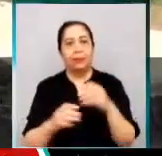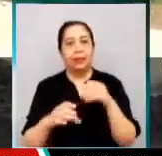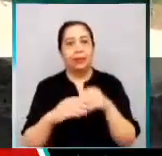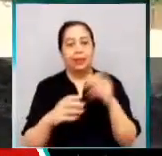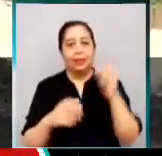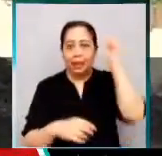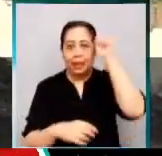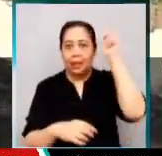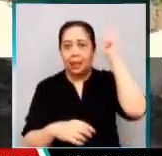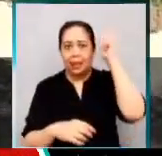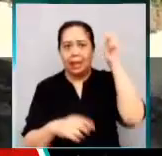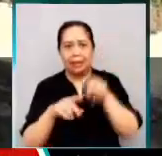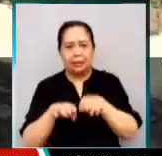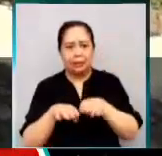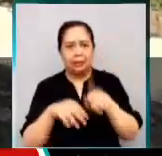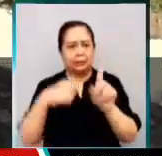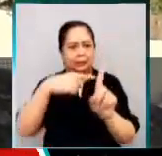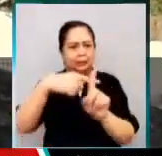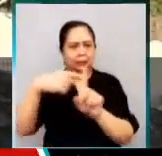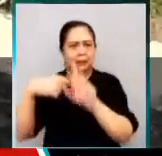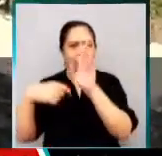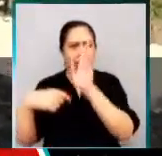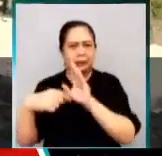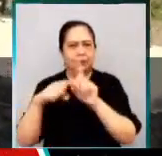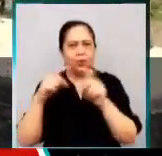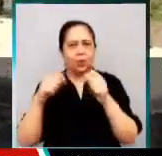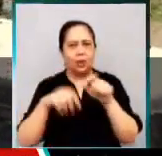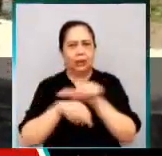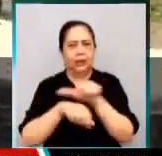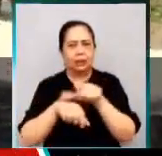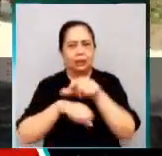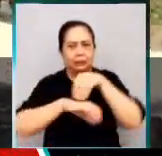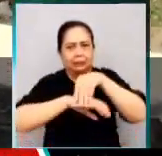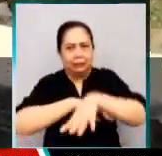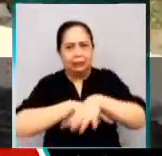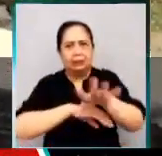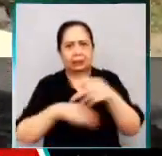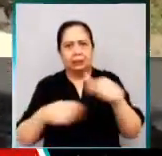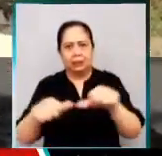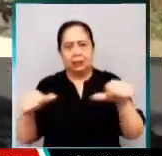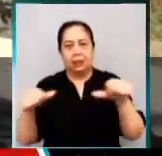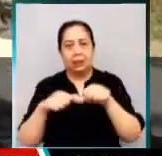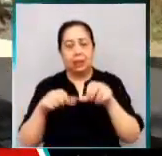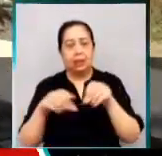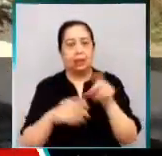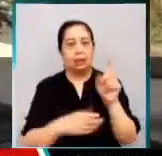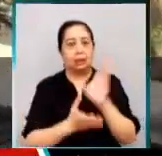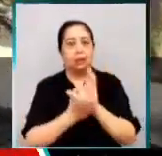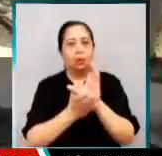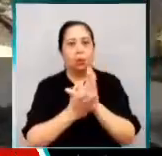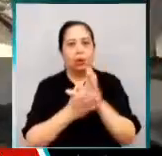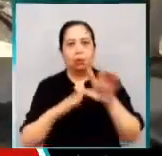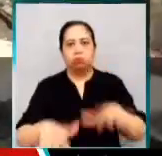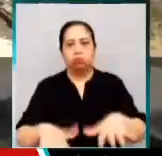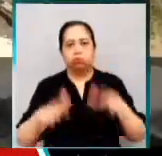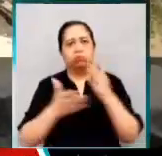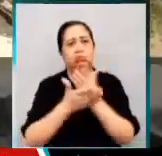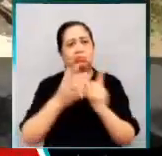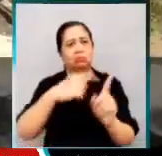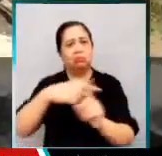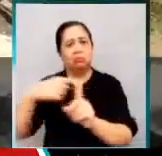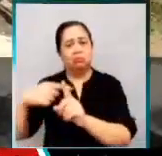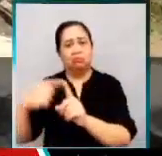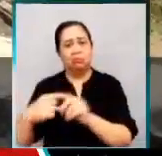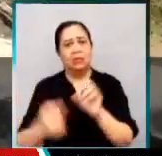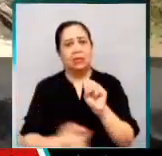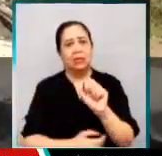ang ilang nicho matapos magka-landslide doon. Habang sa Zamboanga City, binahang ilang nicho sa San Roque